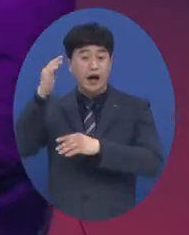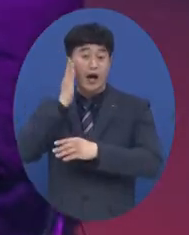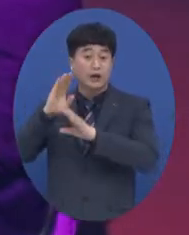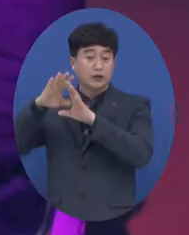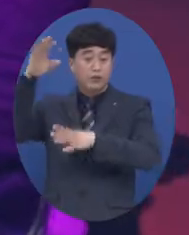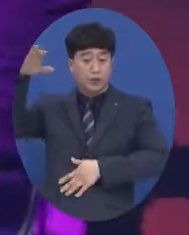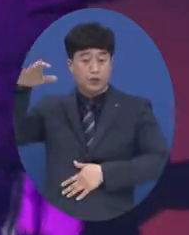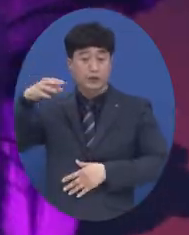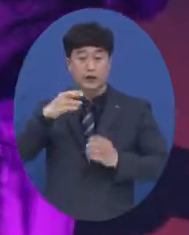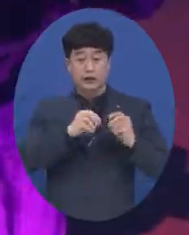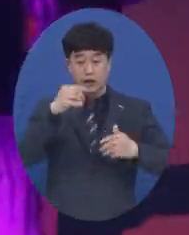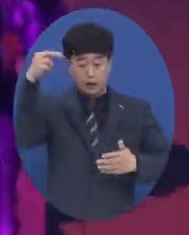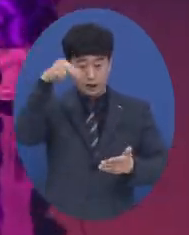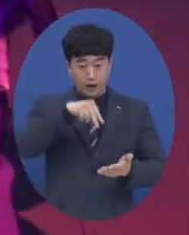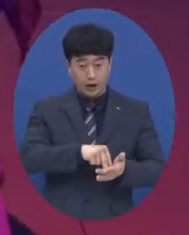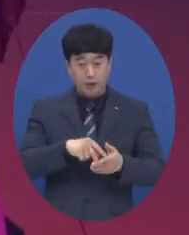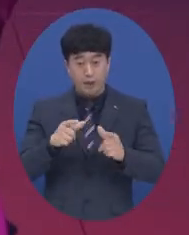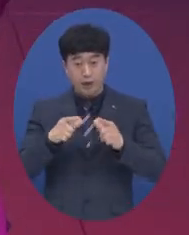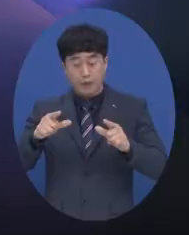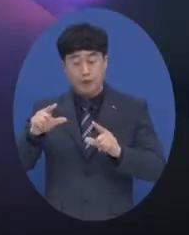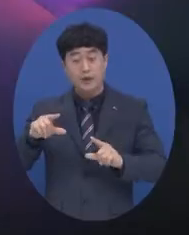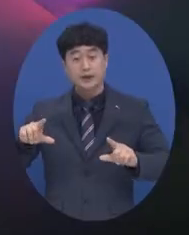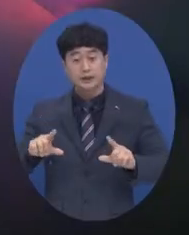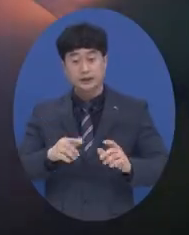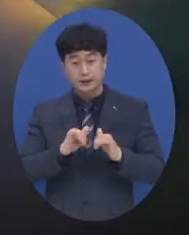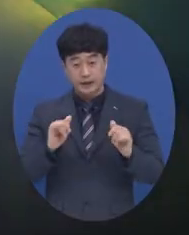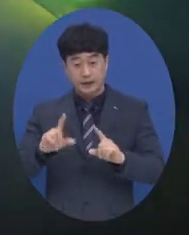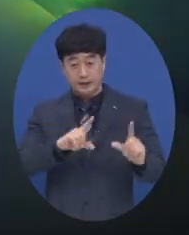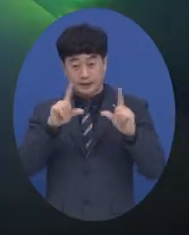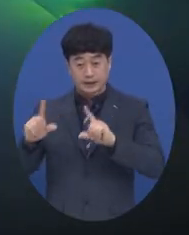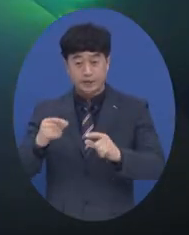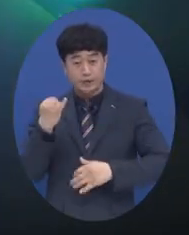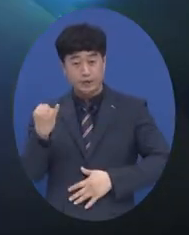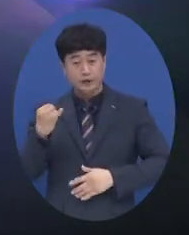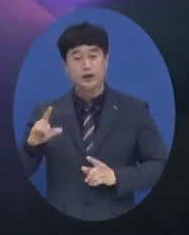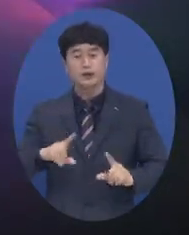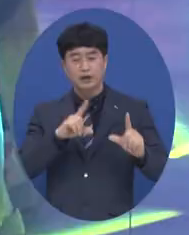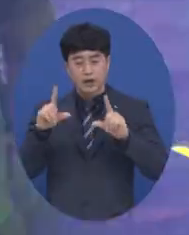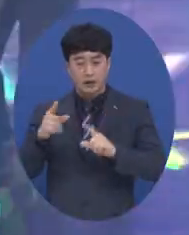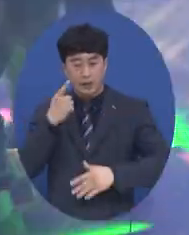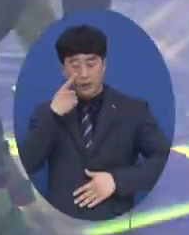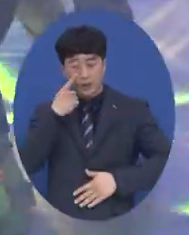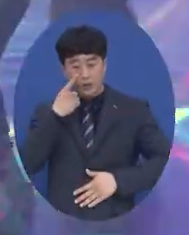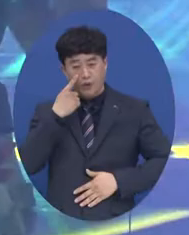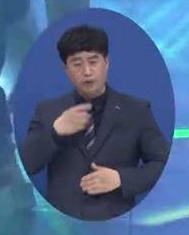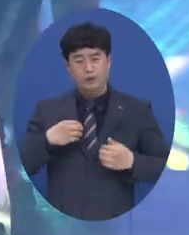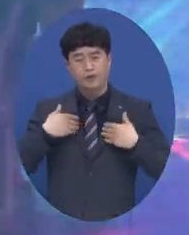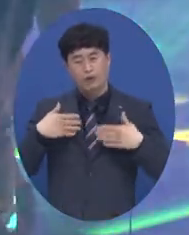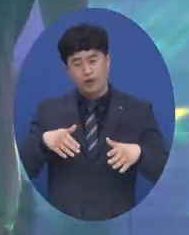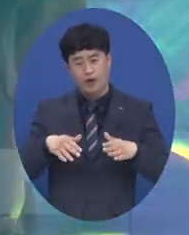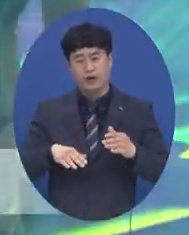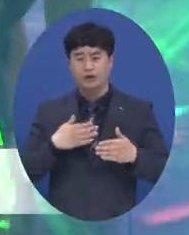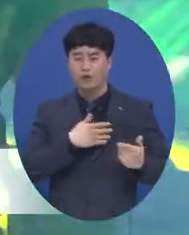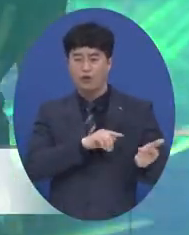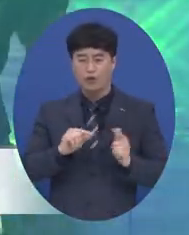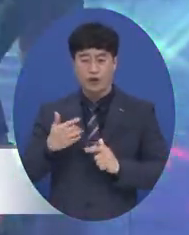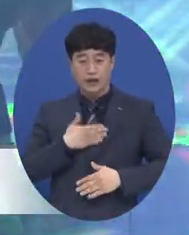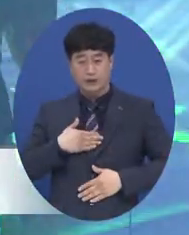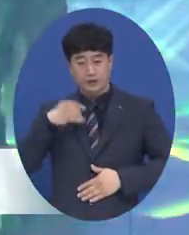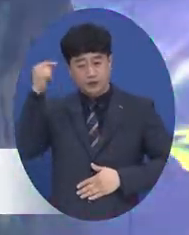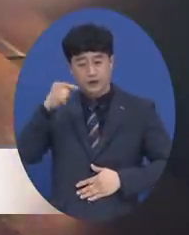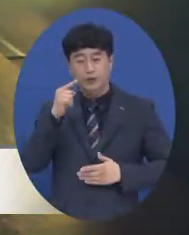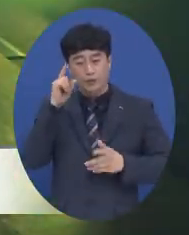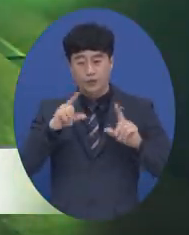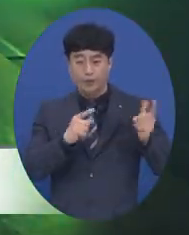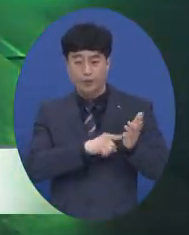삶을 살아보고 그 안에서 무력감을 비롯한 다양한 감정들을 느끼고 표현합니다. 우리 일상을 그대로